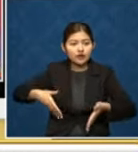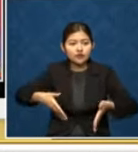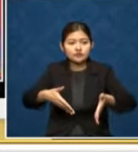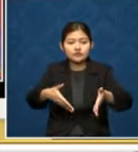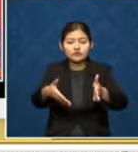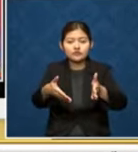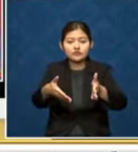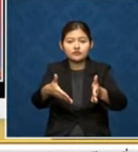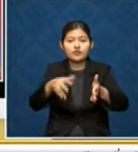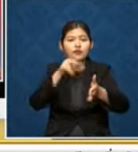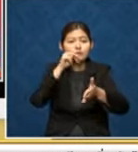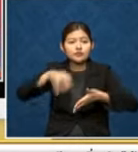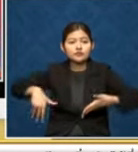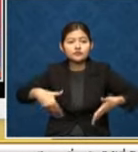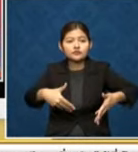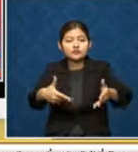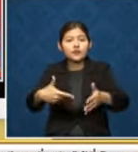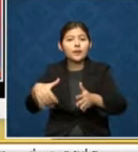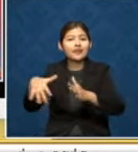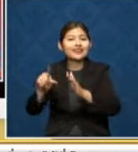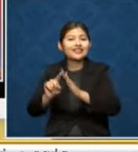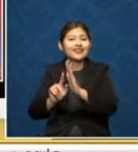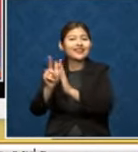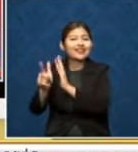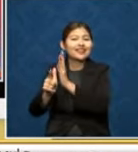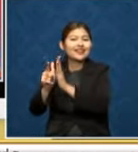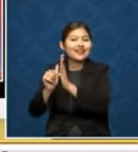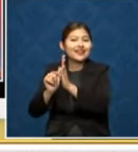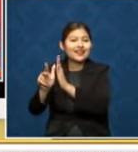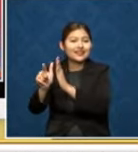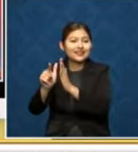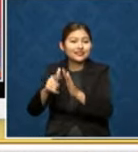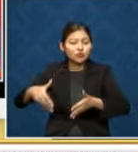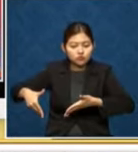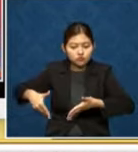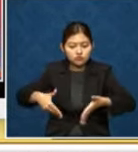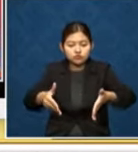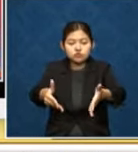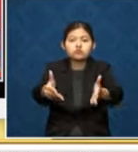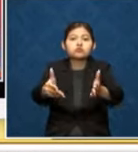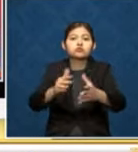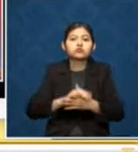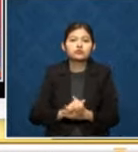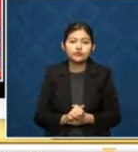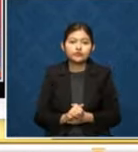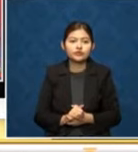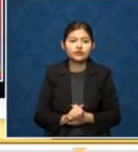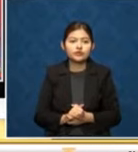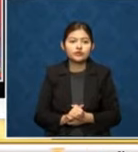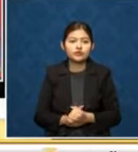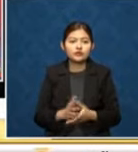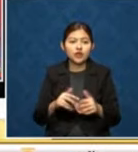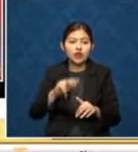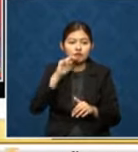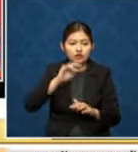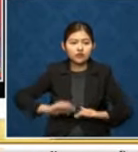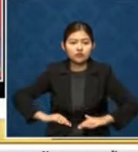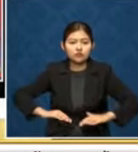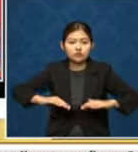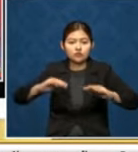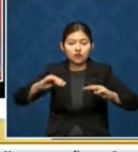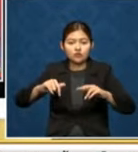ากลางเป็นแม่น้ำที่มาจากจังหวัดเลยทอดยาวเป็นเส้นเลือดใหญ่ของคนในอำเภอนะครับมี